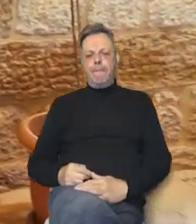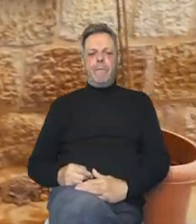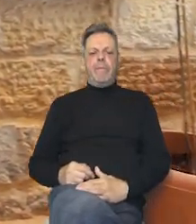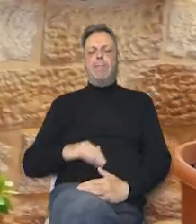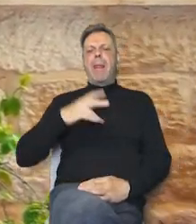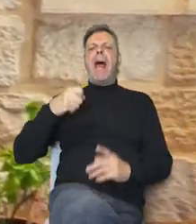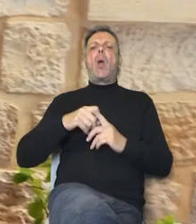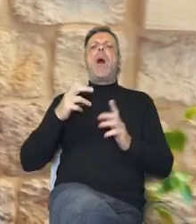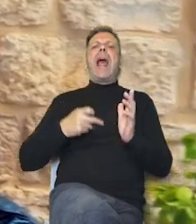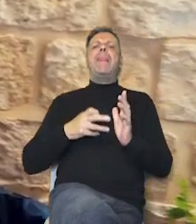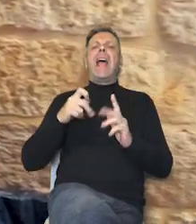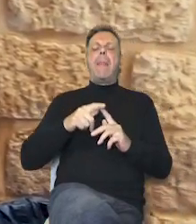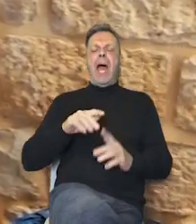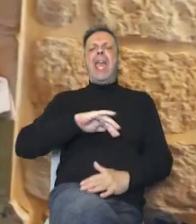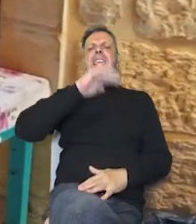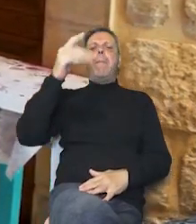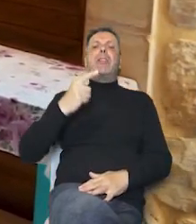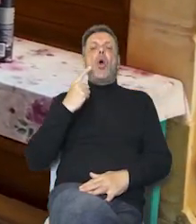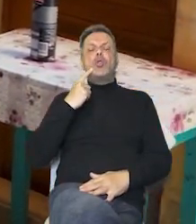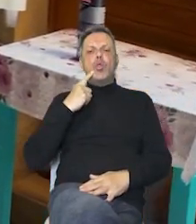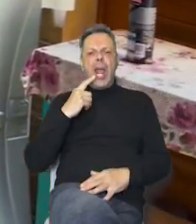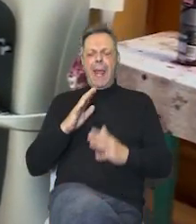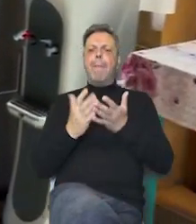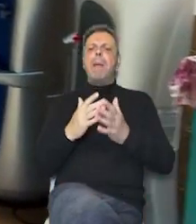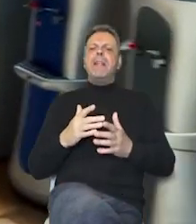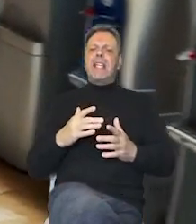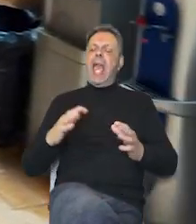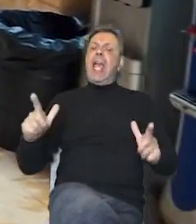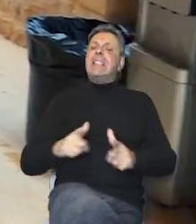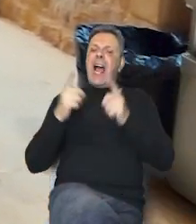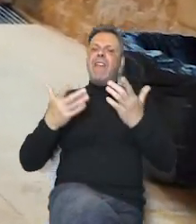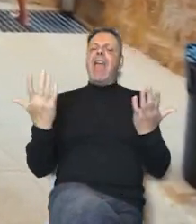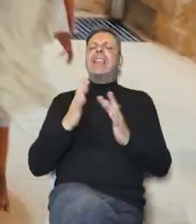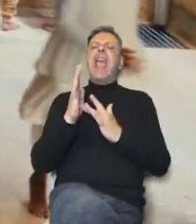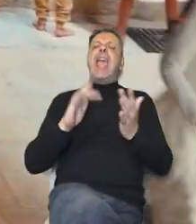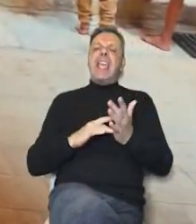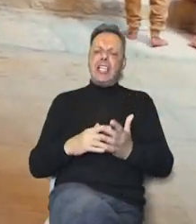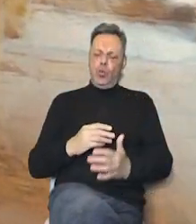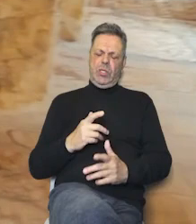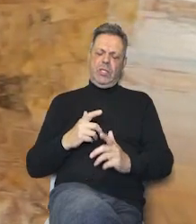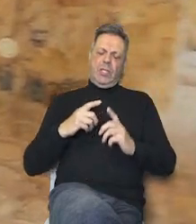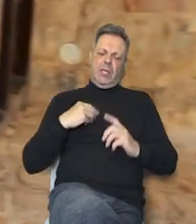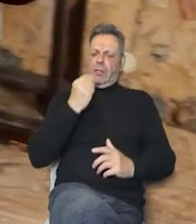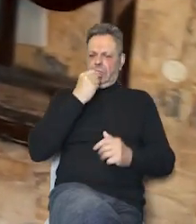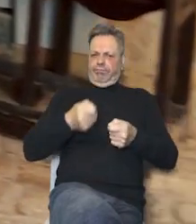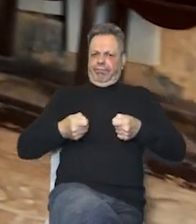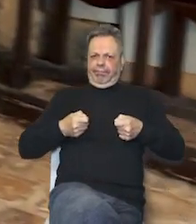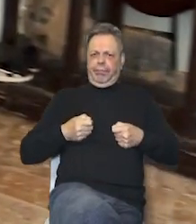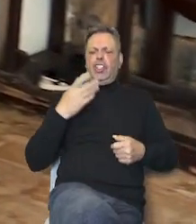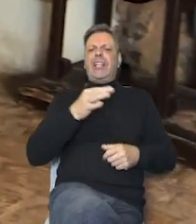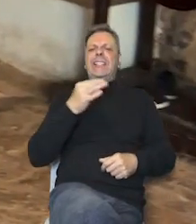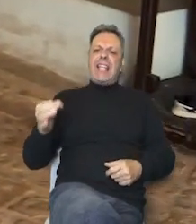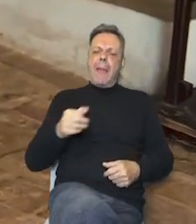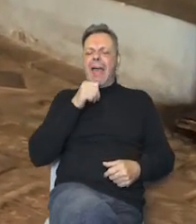Kuarantana smatra se brdom iskušenja biblijske slave, gdje je Isus Krist postio 40 dana i bio testiran od strane